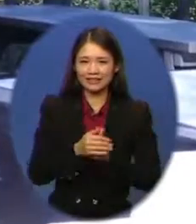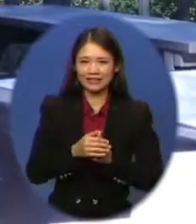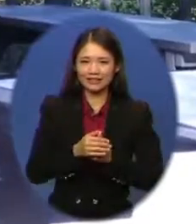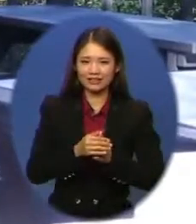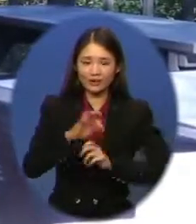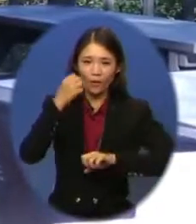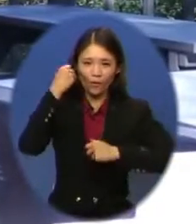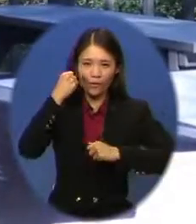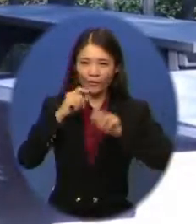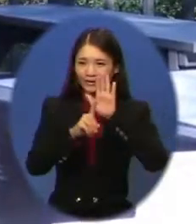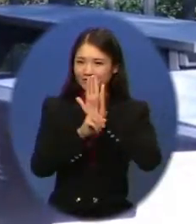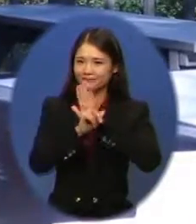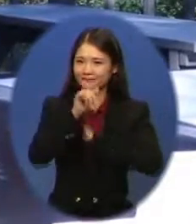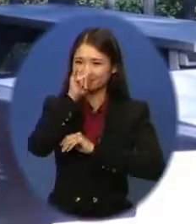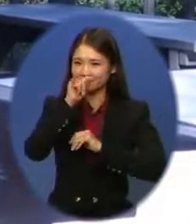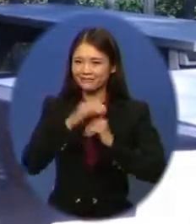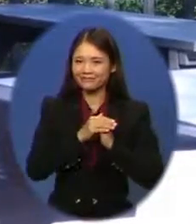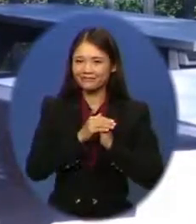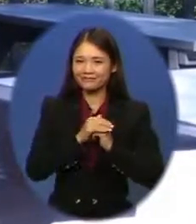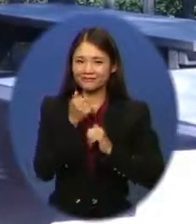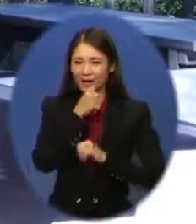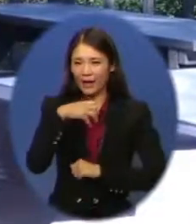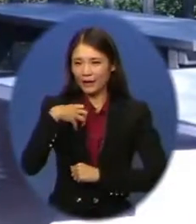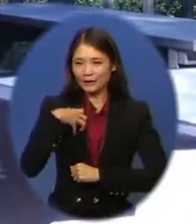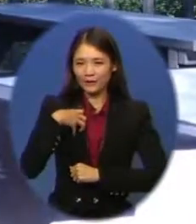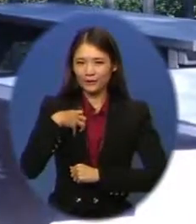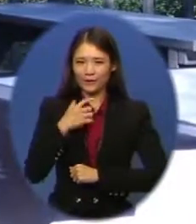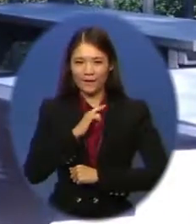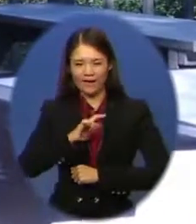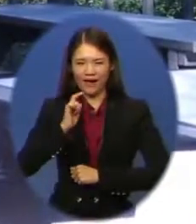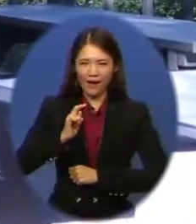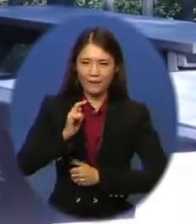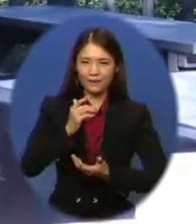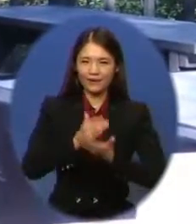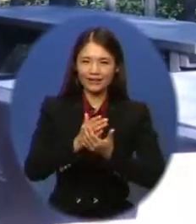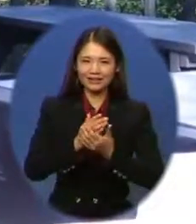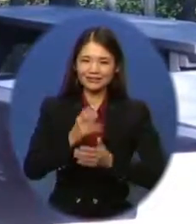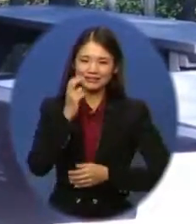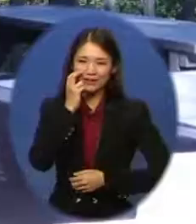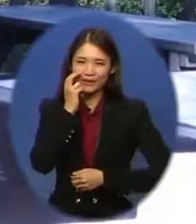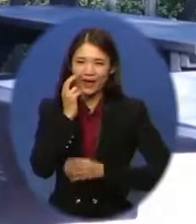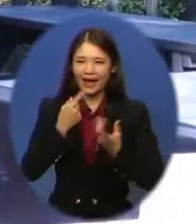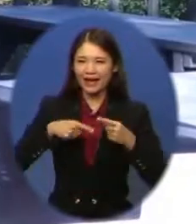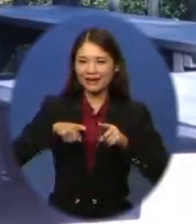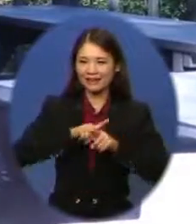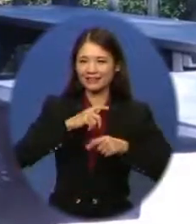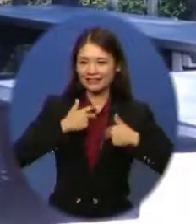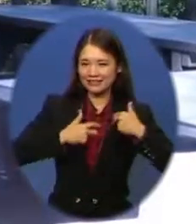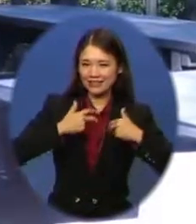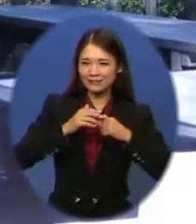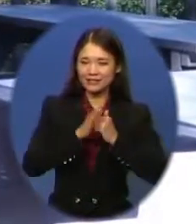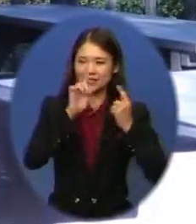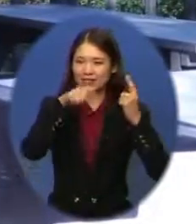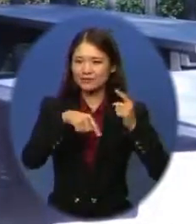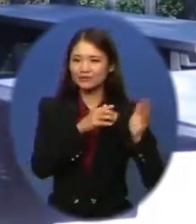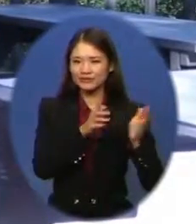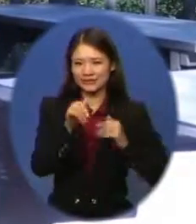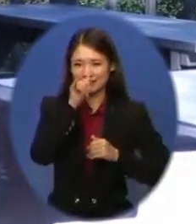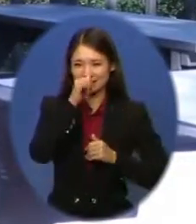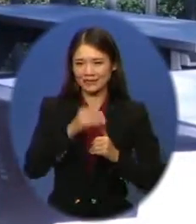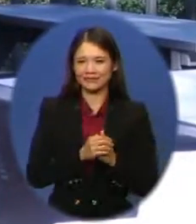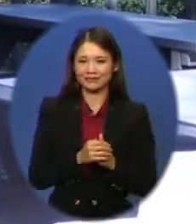공연이 준비가 돼 있어요. 그렇기 때문에 지금 사회를 보는 저도 많이 딱딱하게 안 하고 정말 농담도 섞어가면서 재밌게 1부는 진행을 하도록